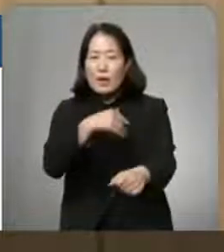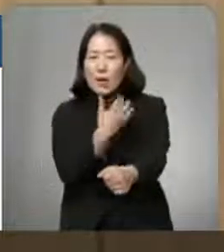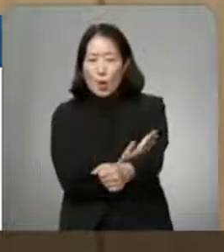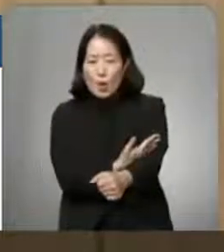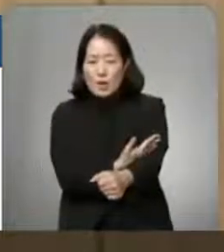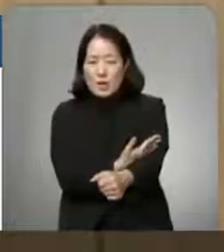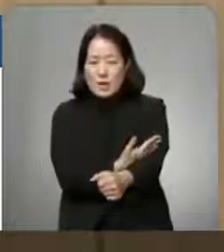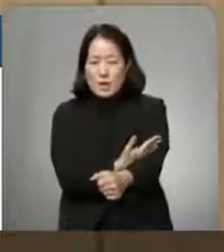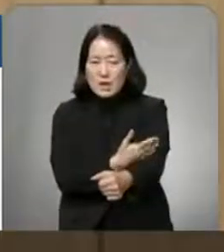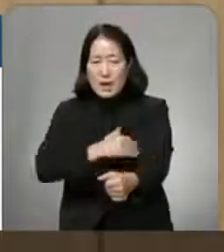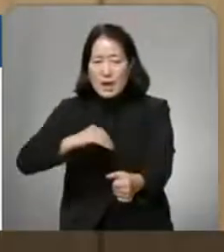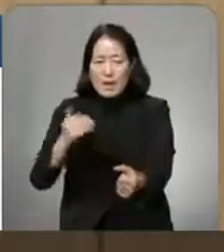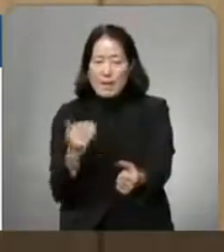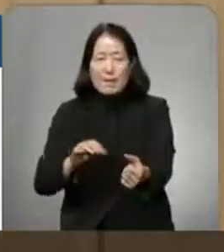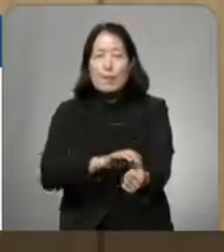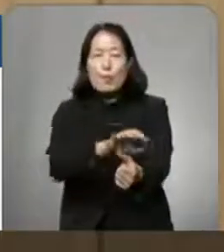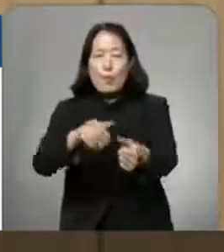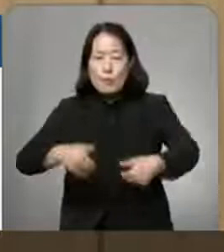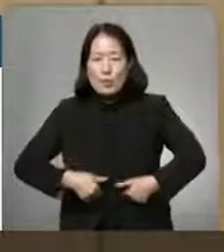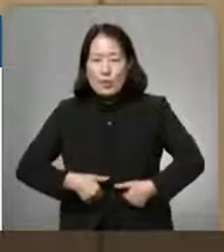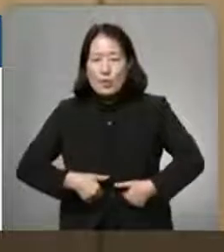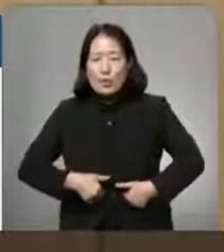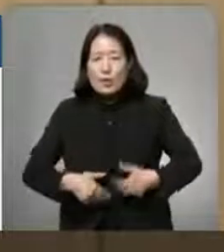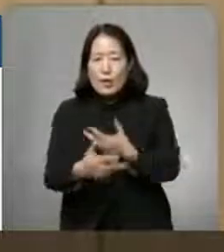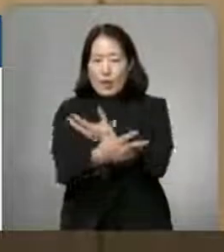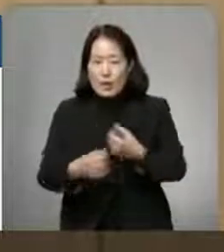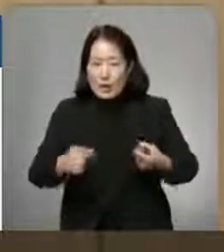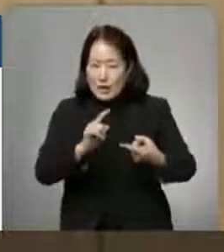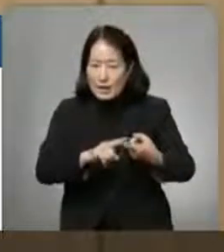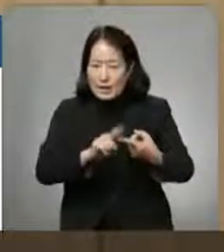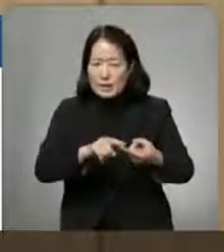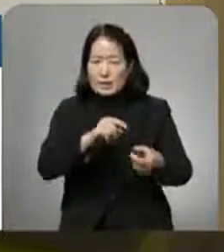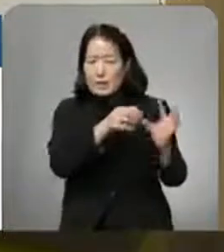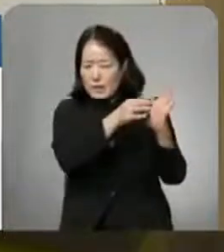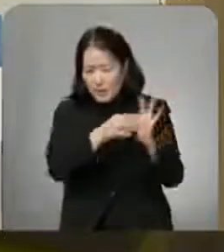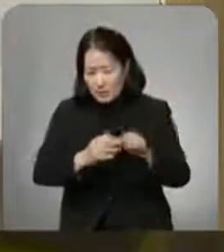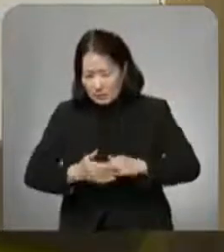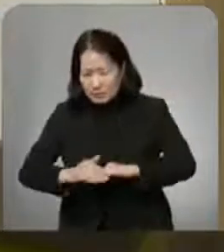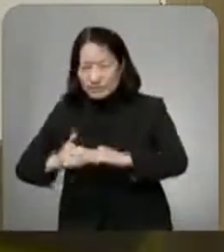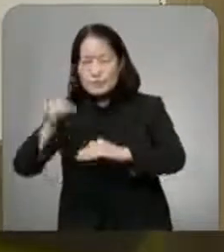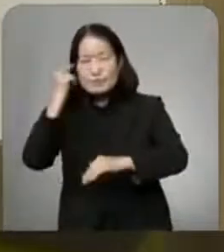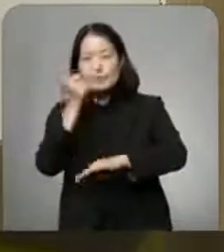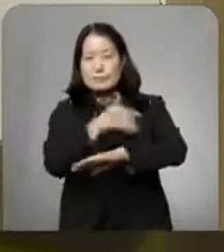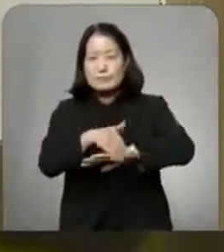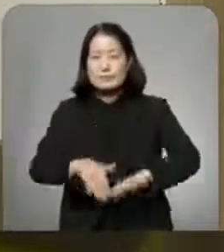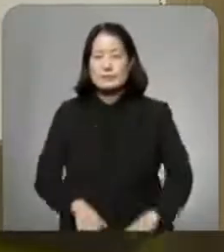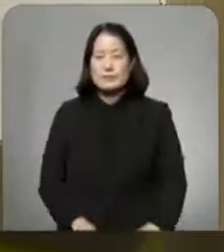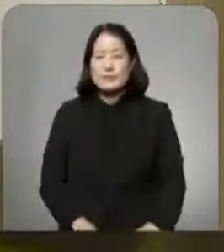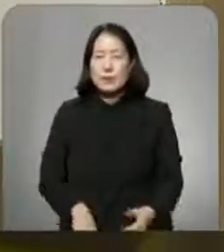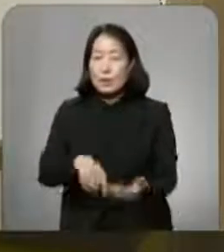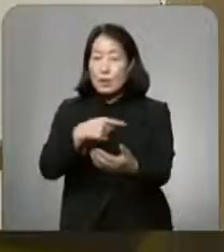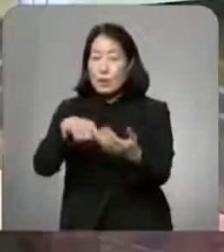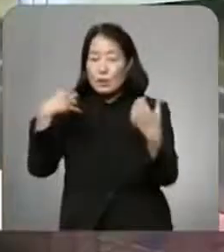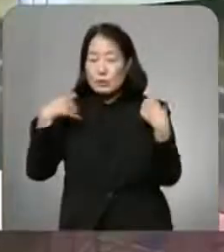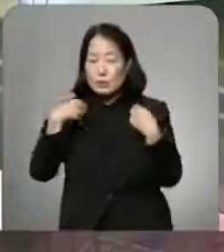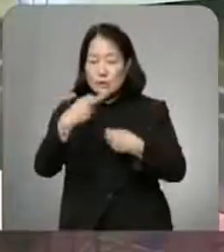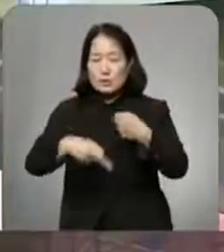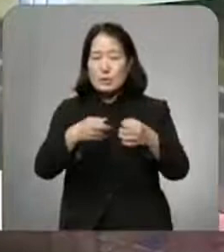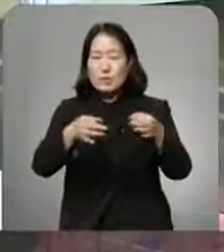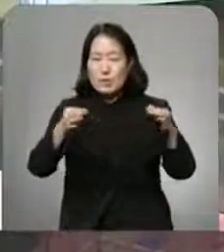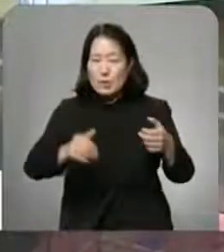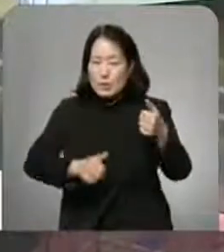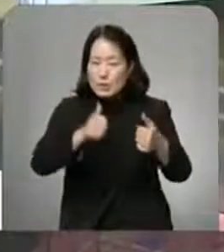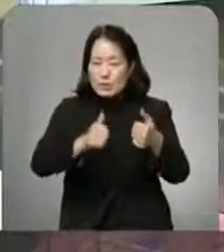그런 취지에서 강원도 교육청과 맺은 단체의 벽도 저희는 지켜나갈 것입니다 강원도교육청은 지난 12년